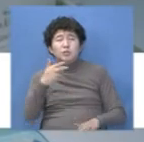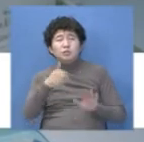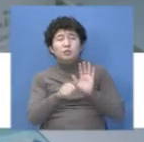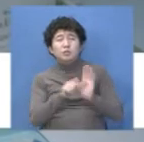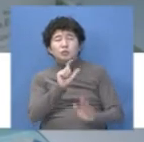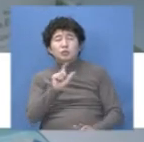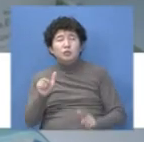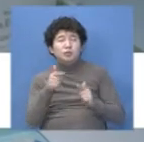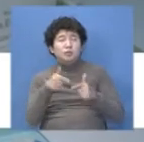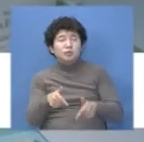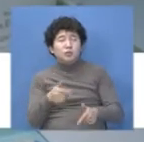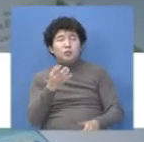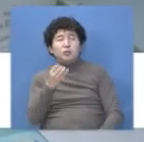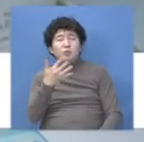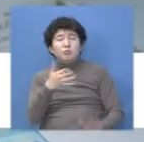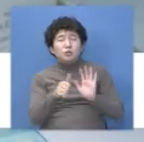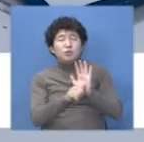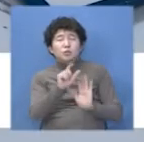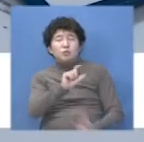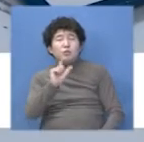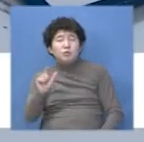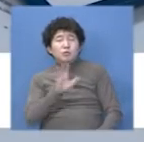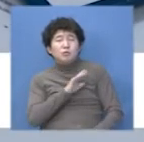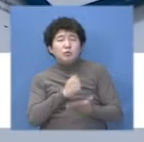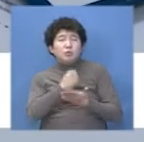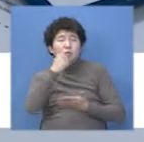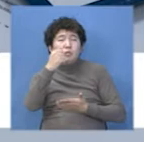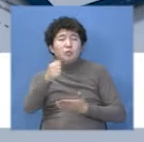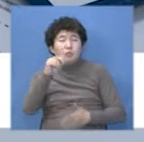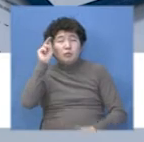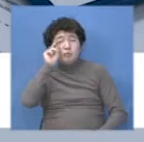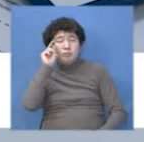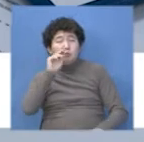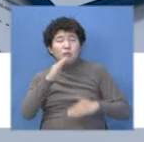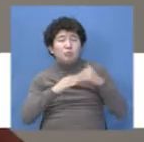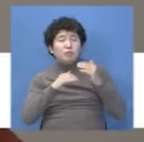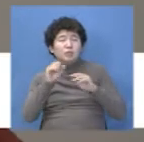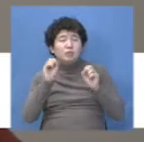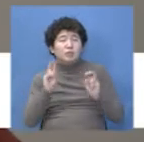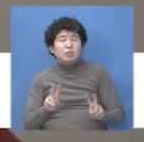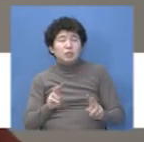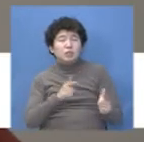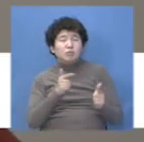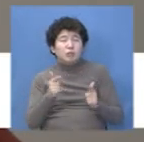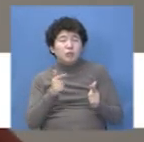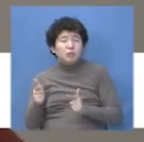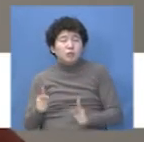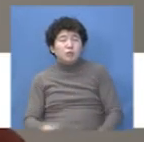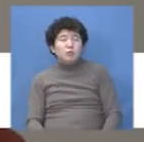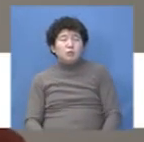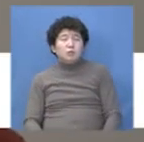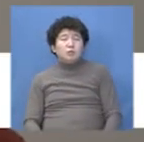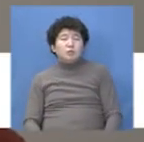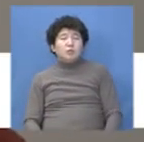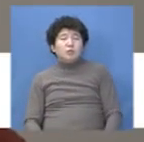человек. Кроме того, еще 57 граждан были направлены на курсы профессиональной подготовки. Я отучился